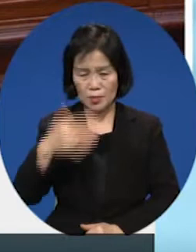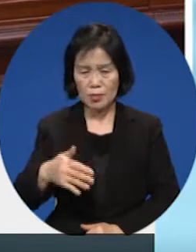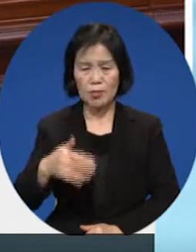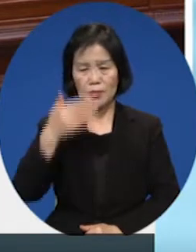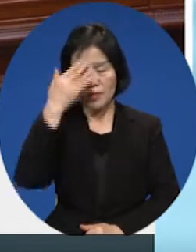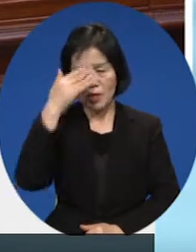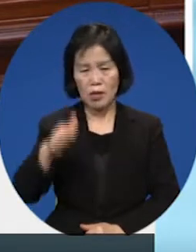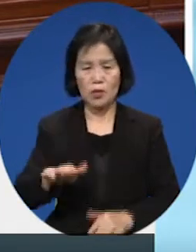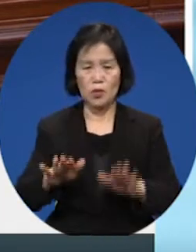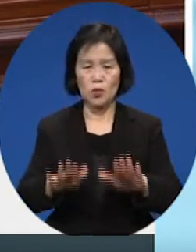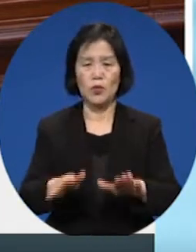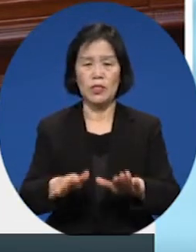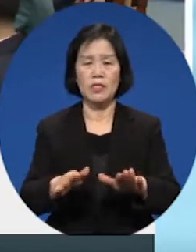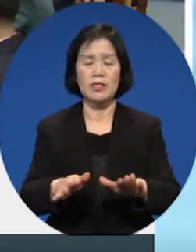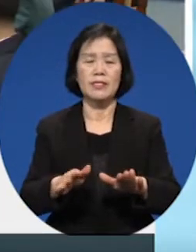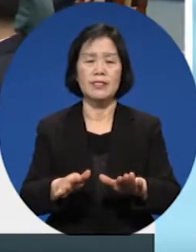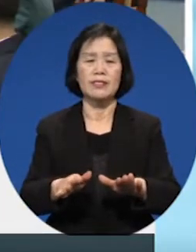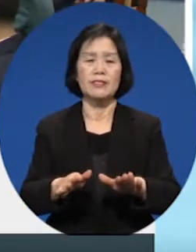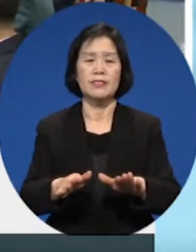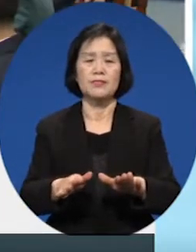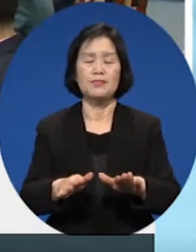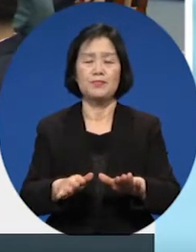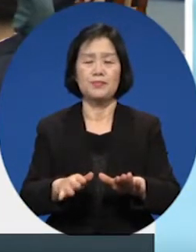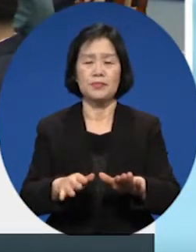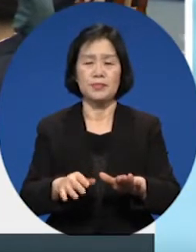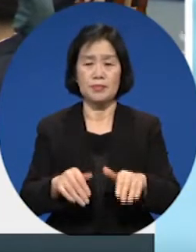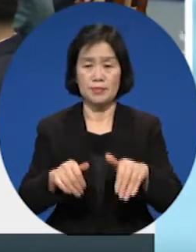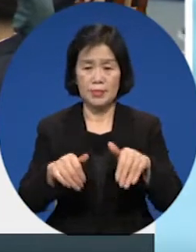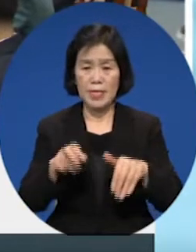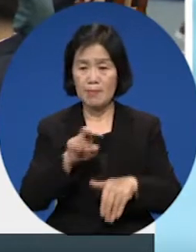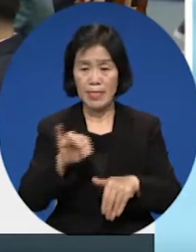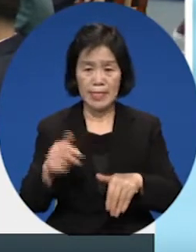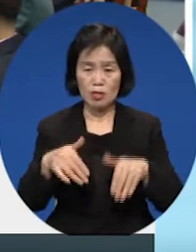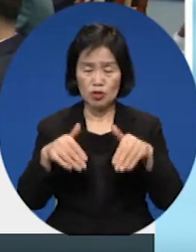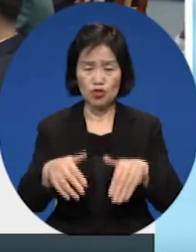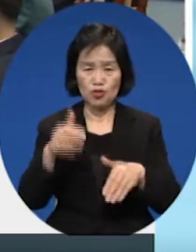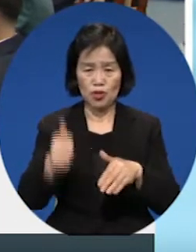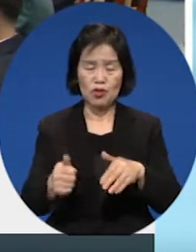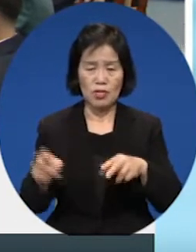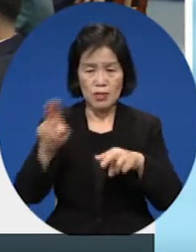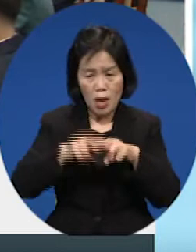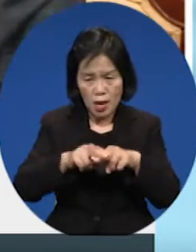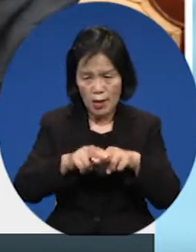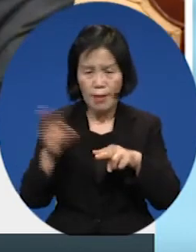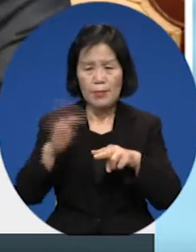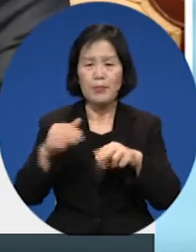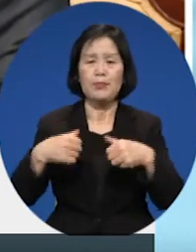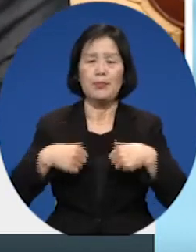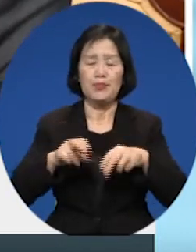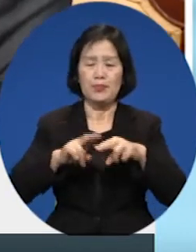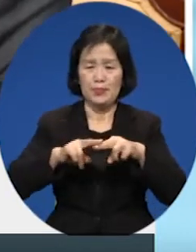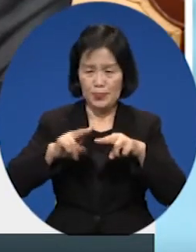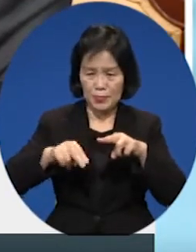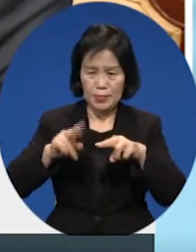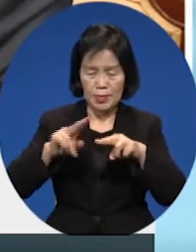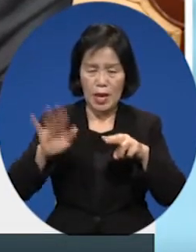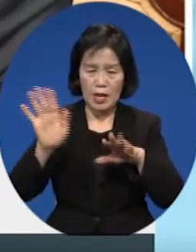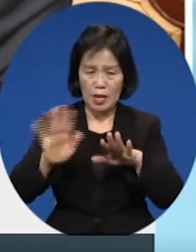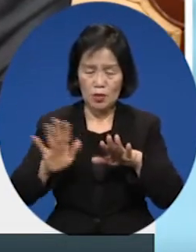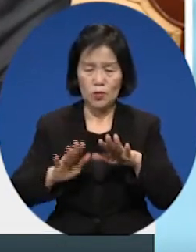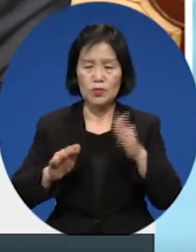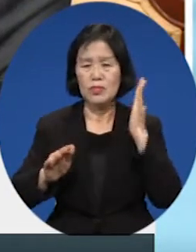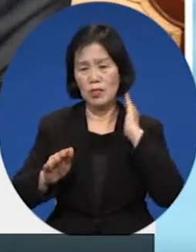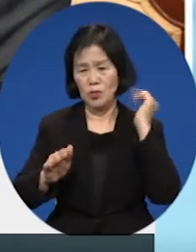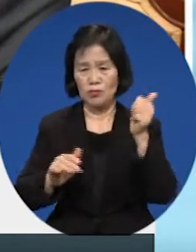오늘 이제 그 신현 민정수석이 사이를 일단 거두는 형태로 대통령한테 사실 결정을 맡긴